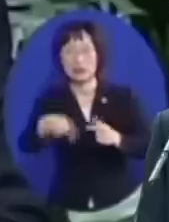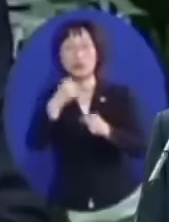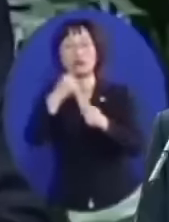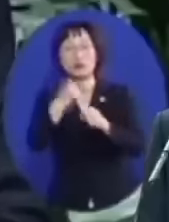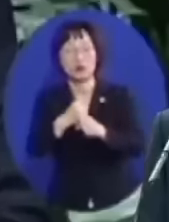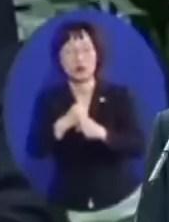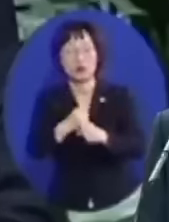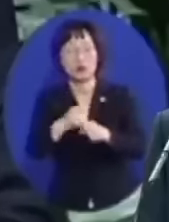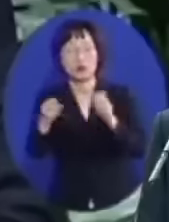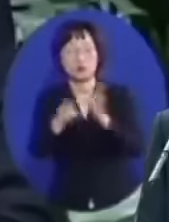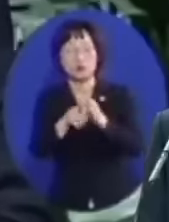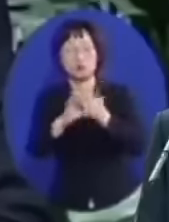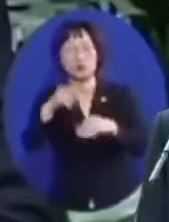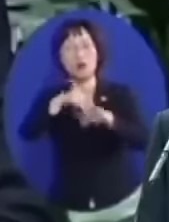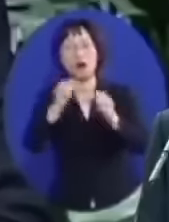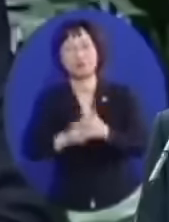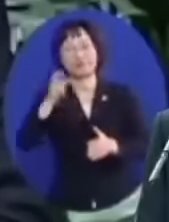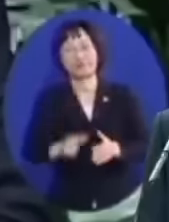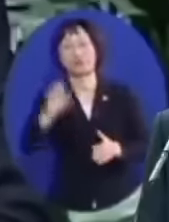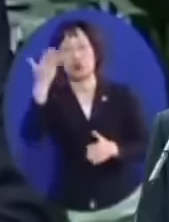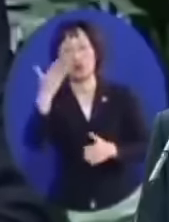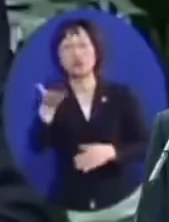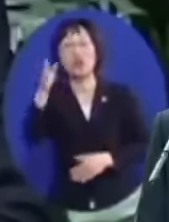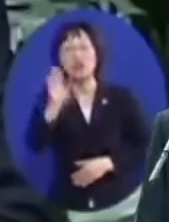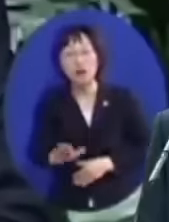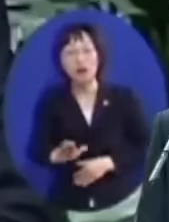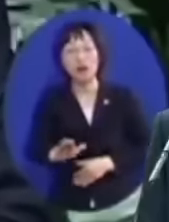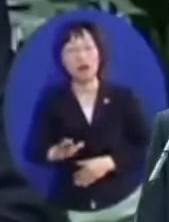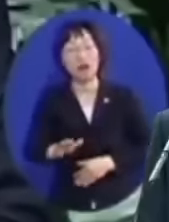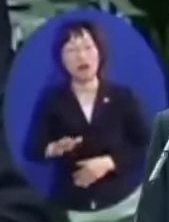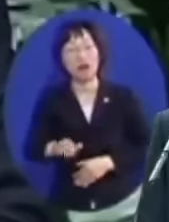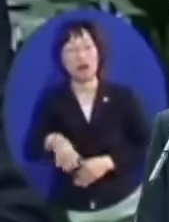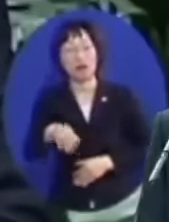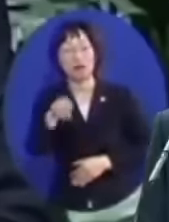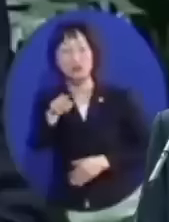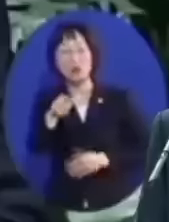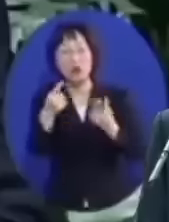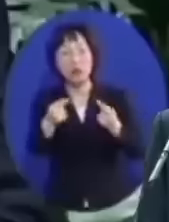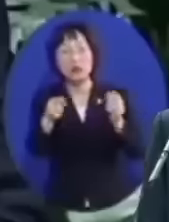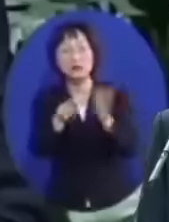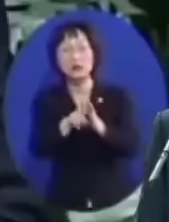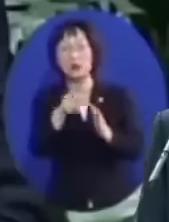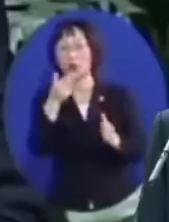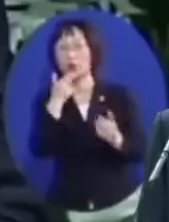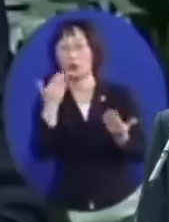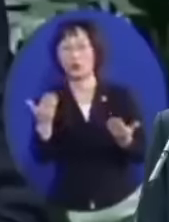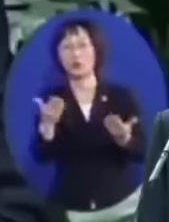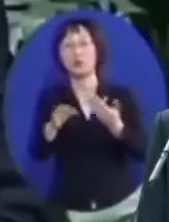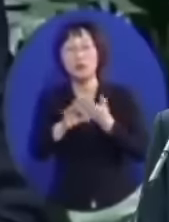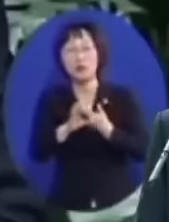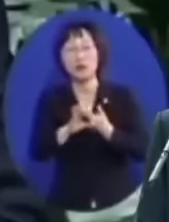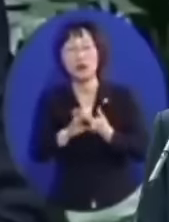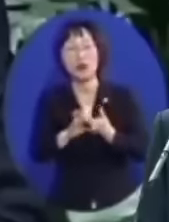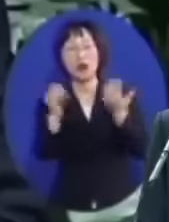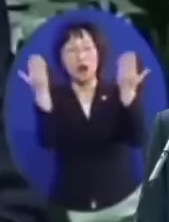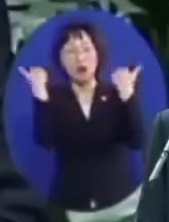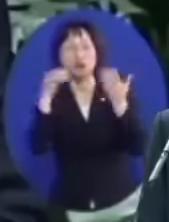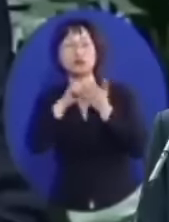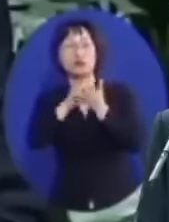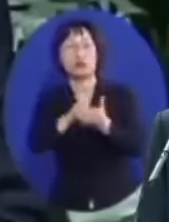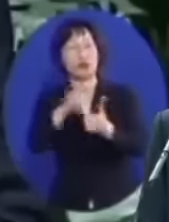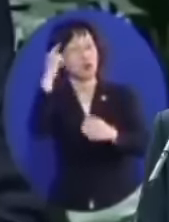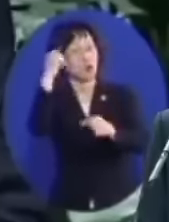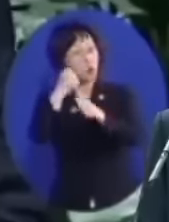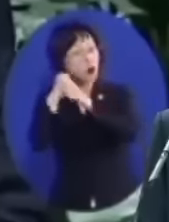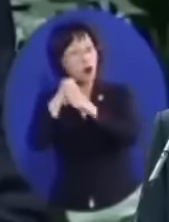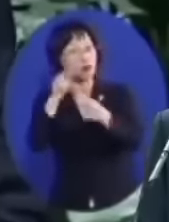넘기는 것입니다. 그러나 그렇지 않고 그런 신앙이 없으면 학교에서 과학적으로